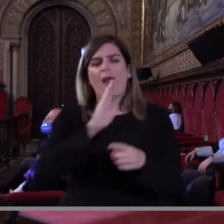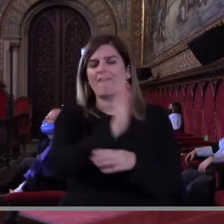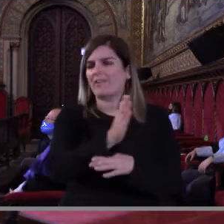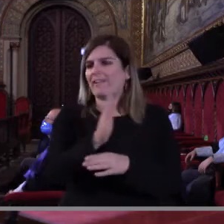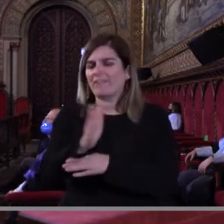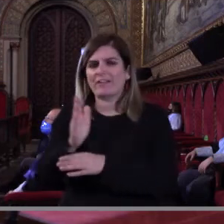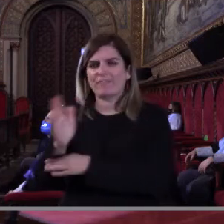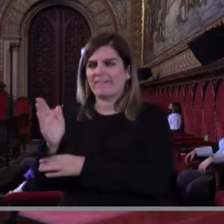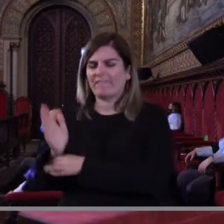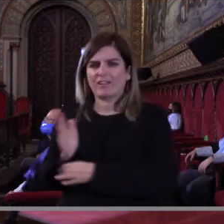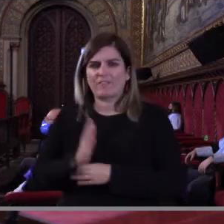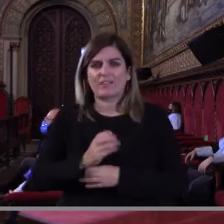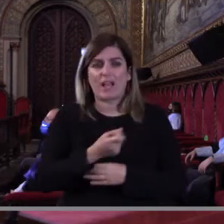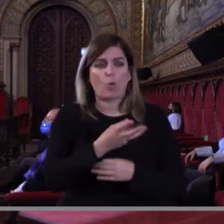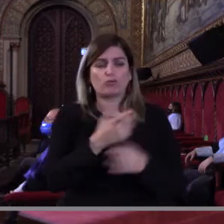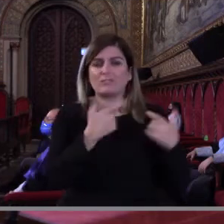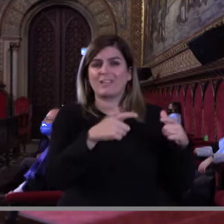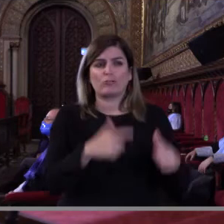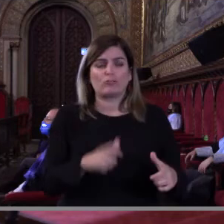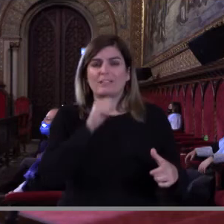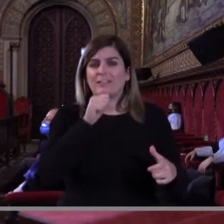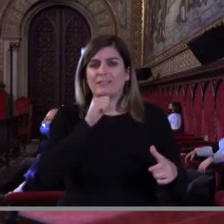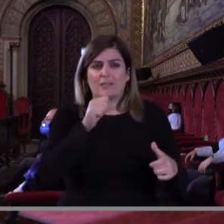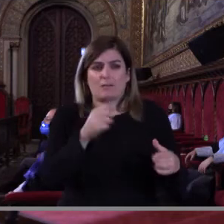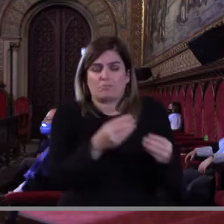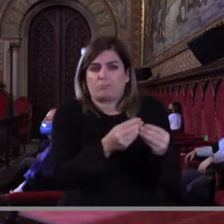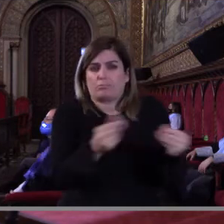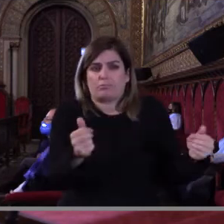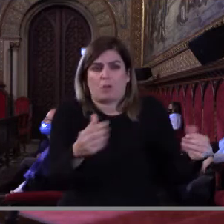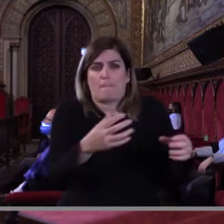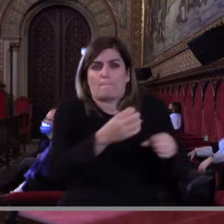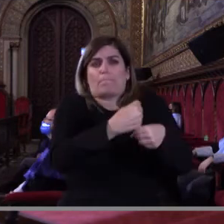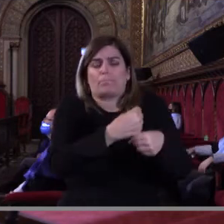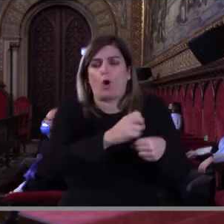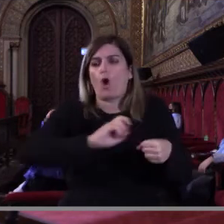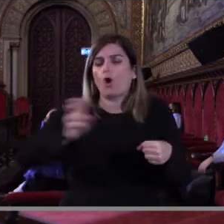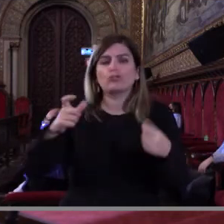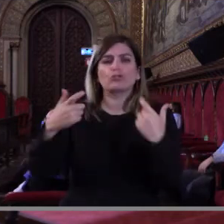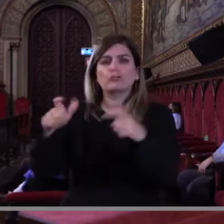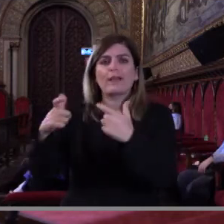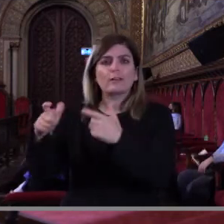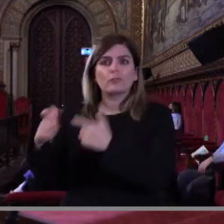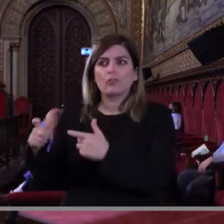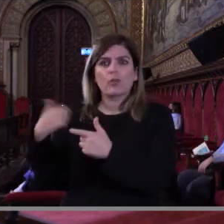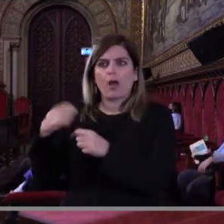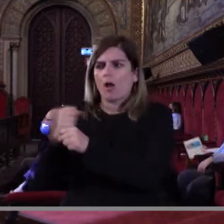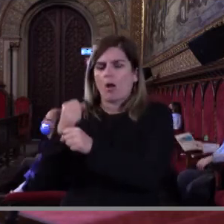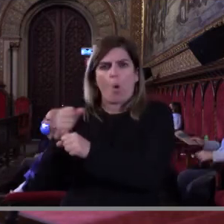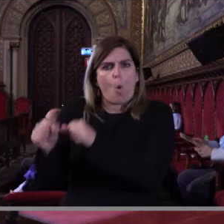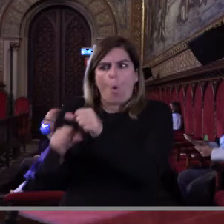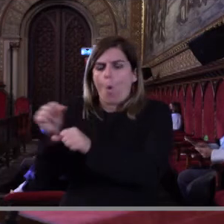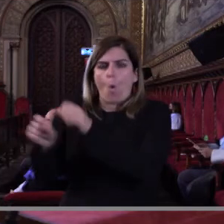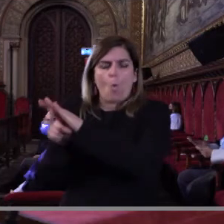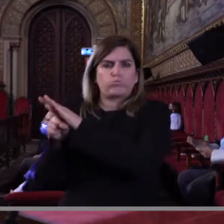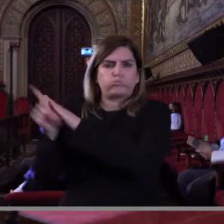ha sectors directament afectats que pràcticament s'han col·lapsat i sectors que, al contrari, han incrementat